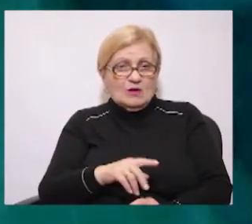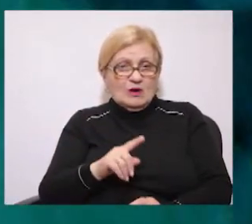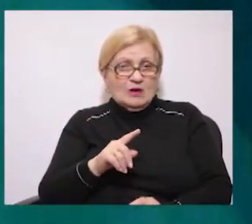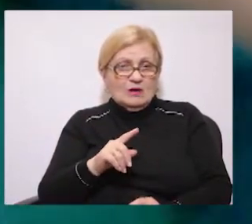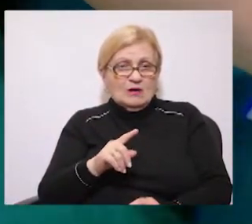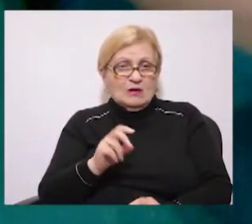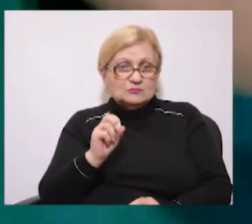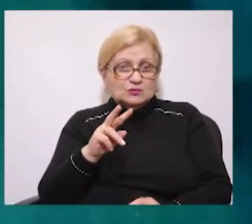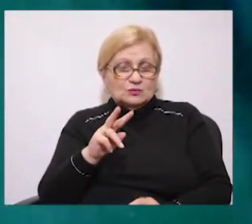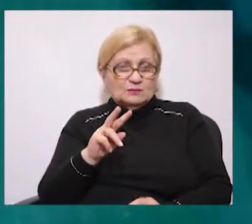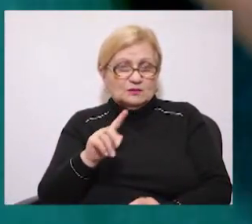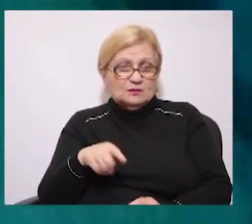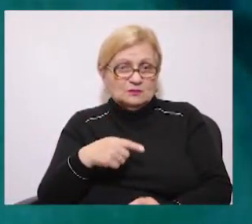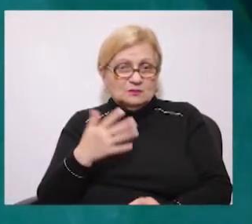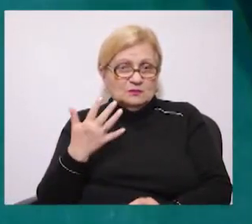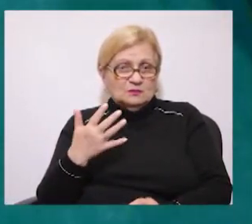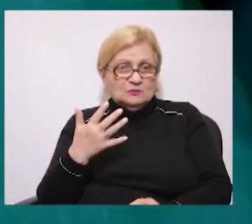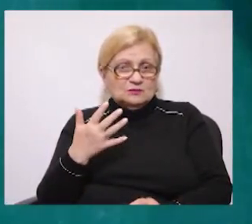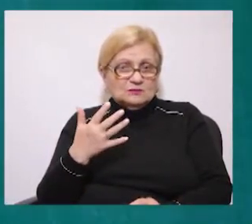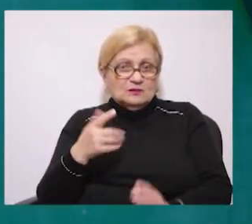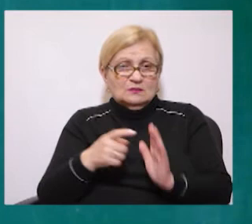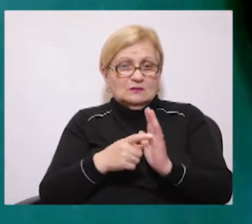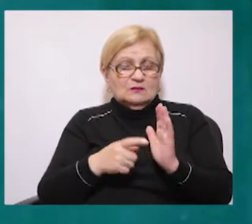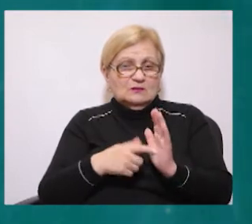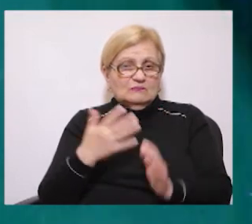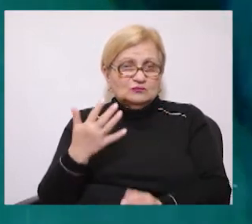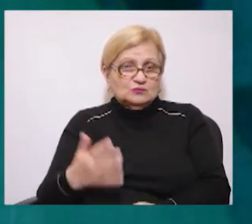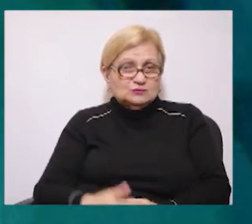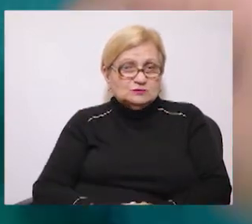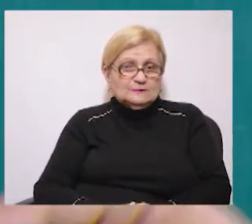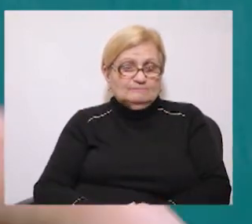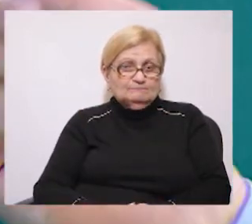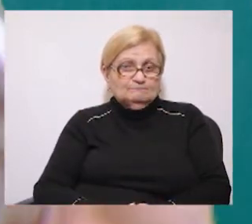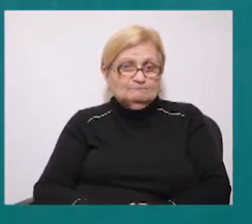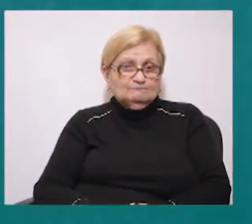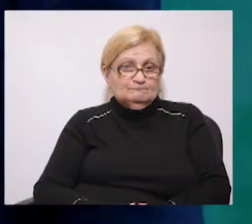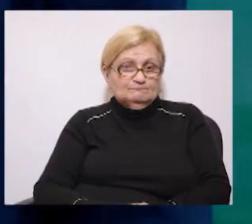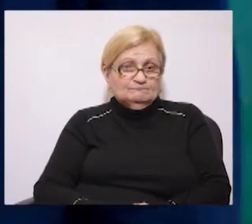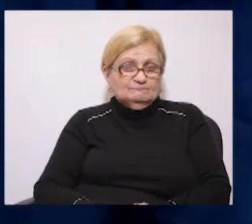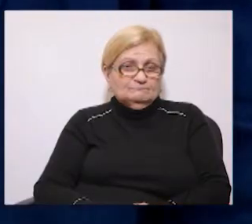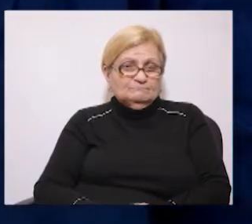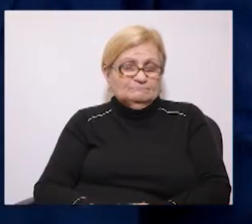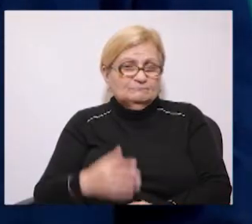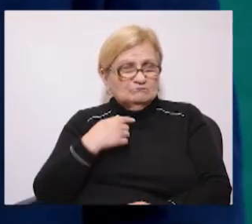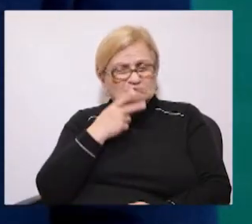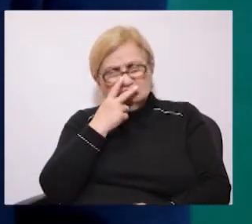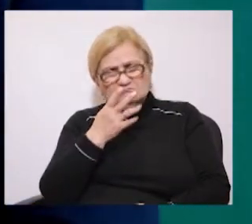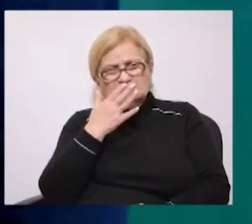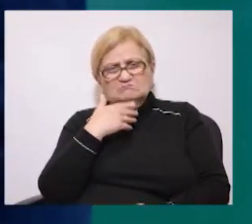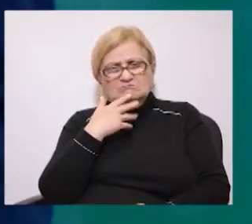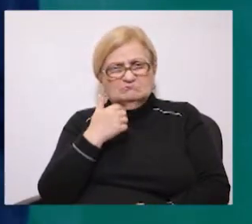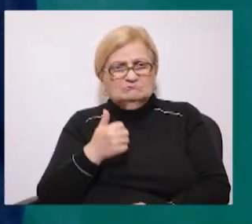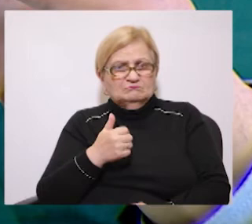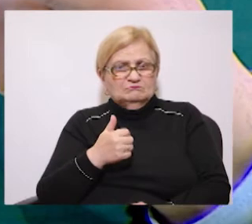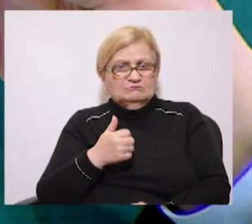რაც 12 მთელი 5 მეათედი გავყოთ 5-ზე. ხოლო ამას მე რო უყურებ ხვდები რომ ძალიან კარგი